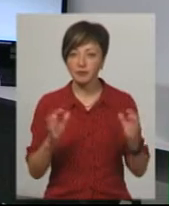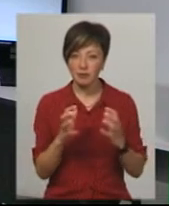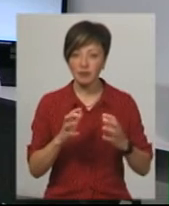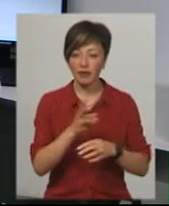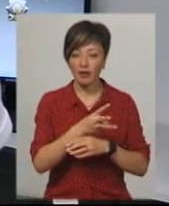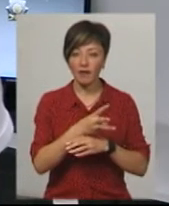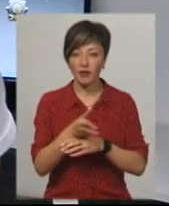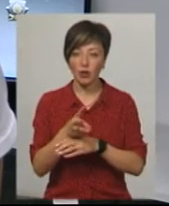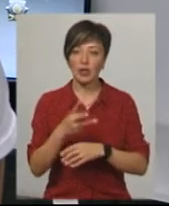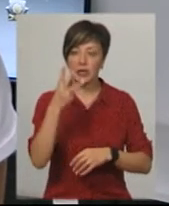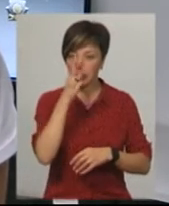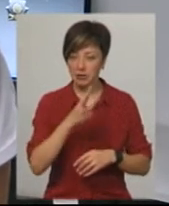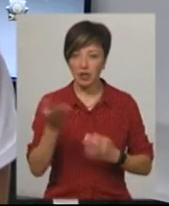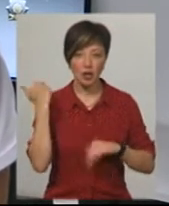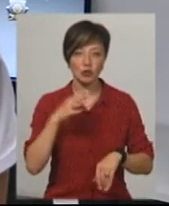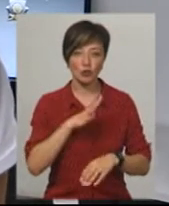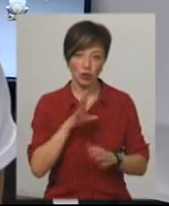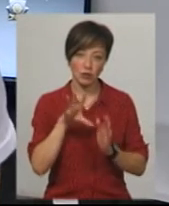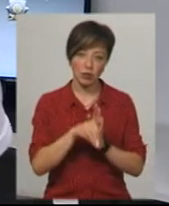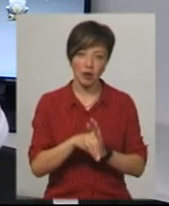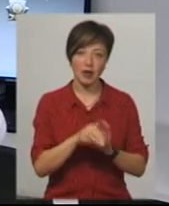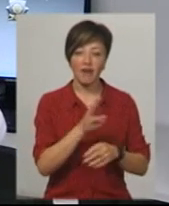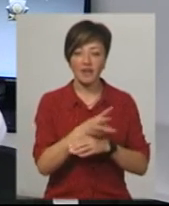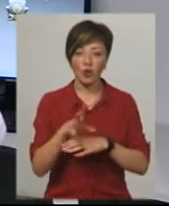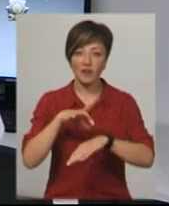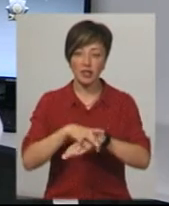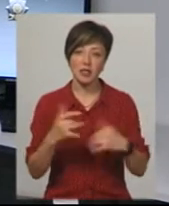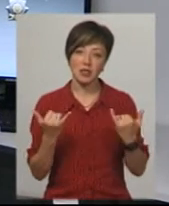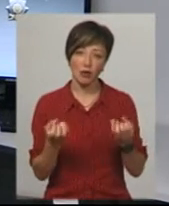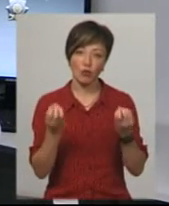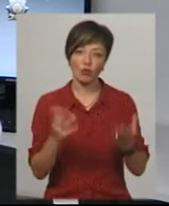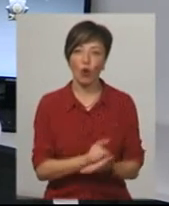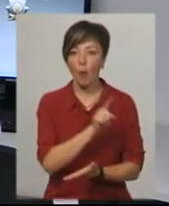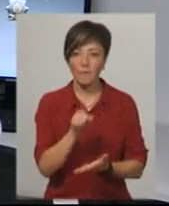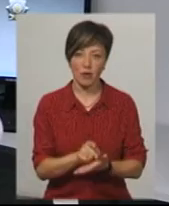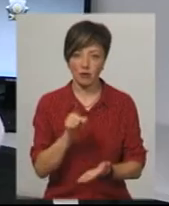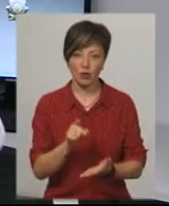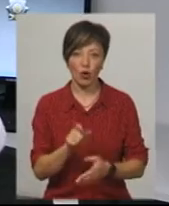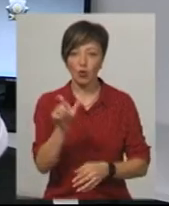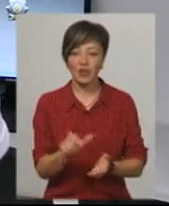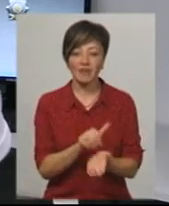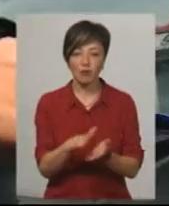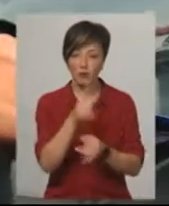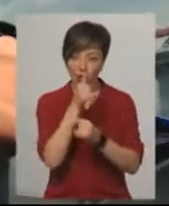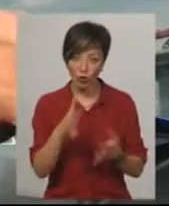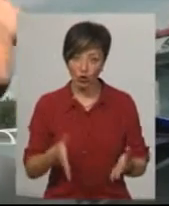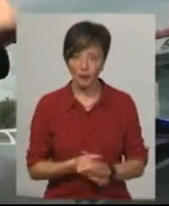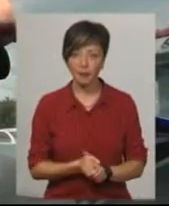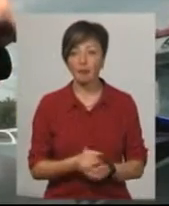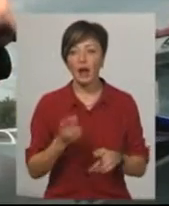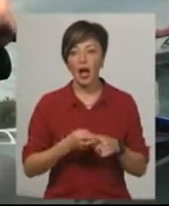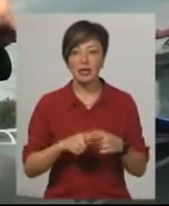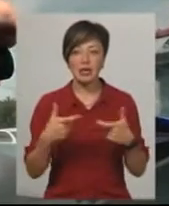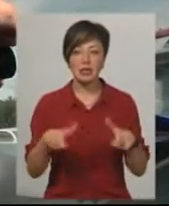протягом 3 місяців. Раніше воно було запроваджено, відеофіксація, зараз вона є просто обов'язковою, людина відмовитись від неї не може. А це екзамен